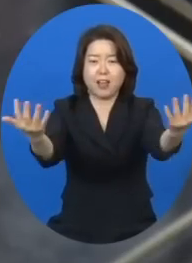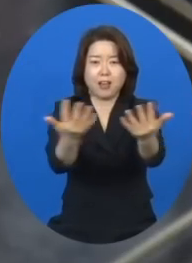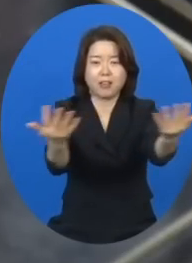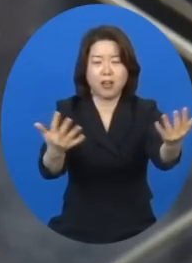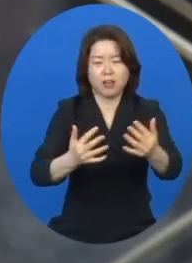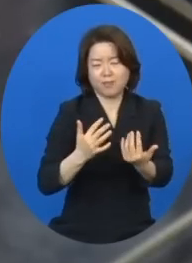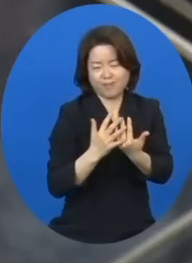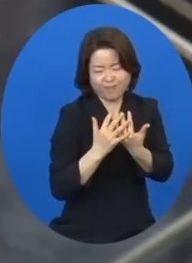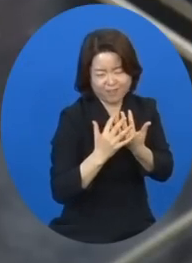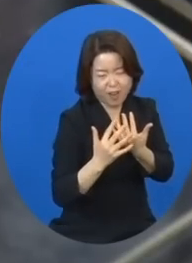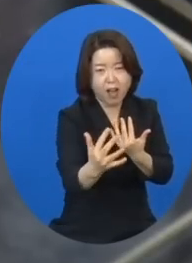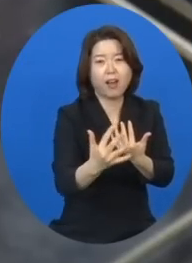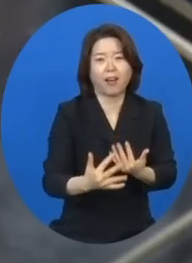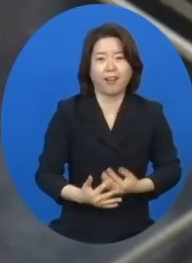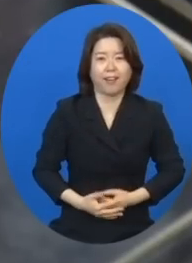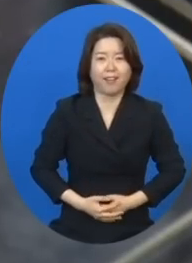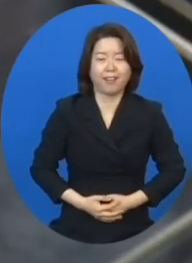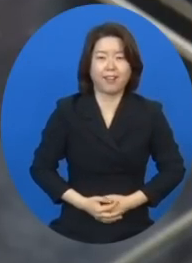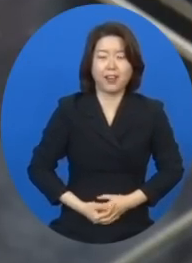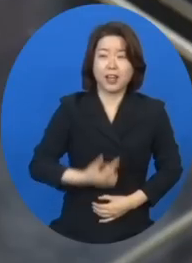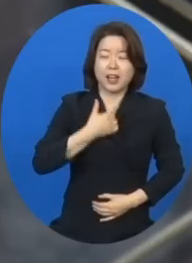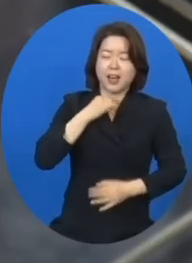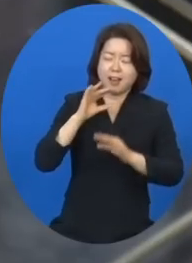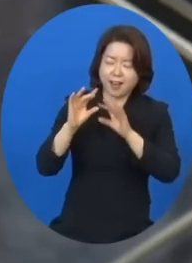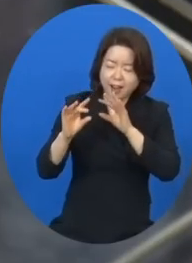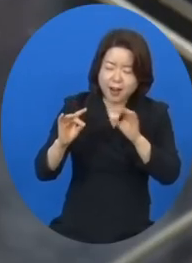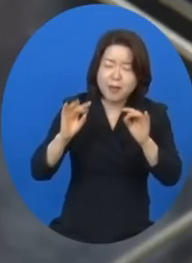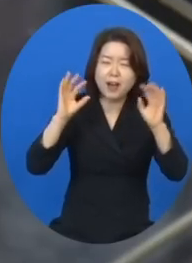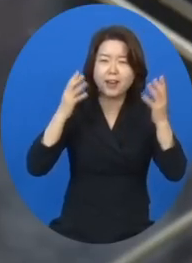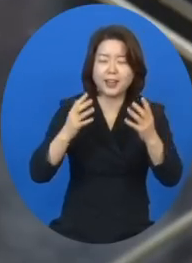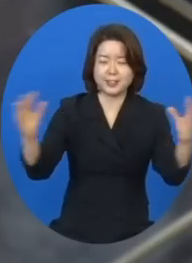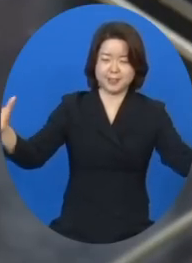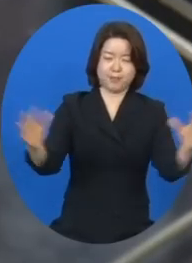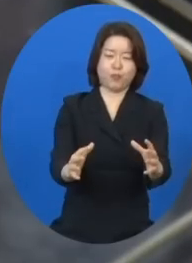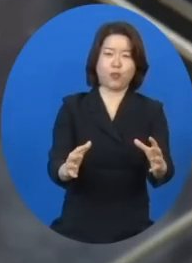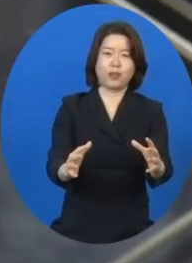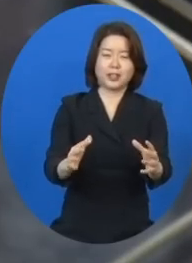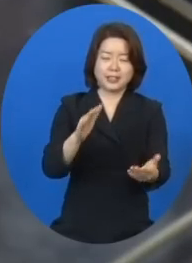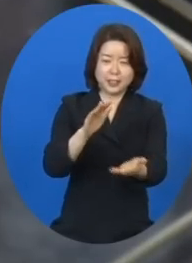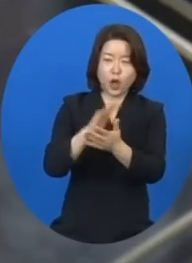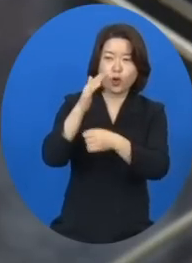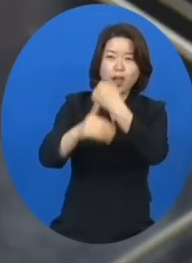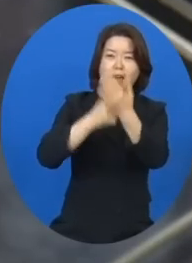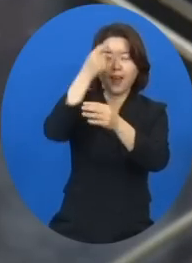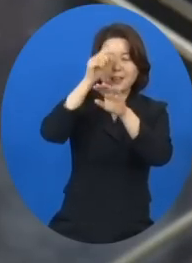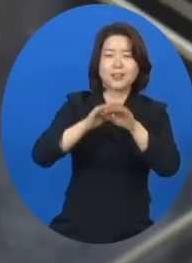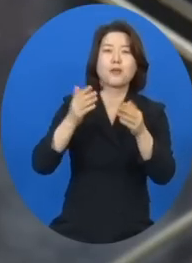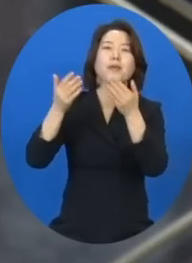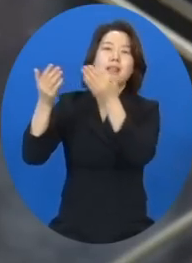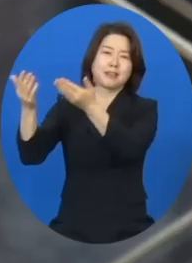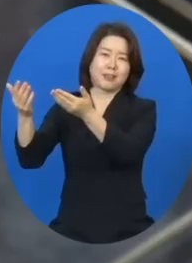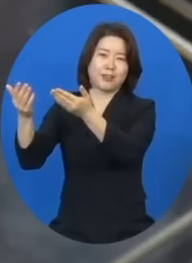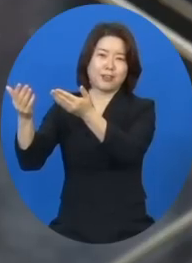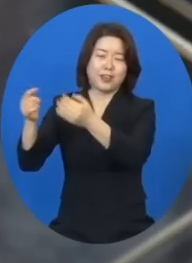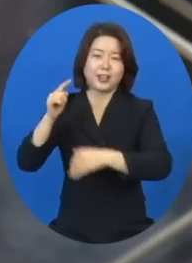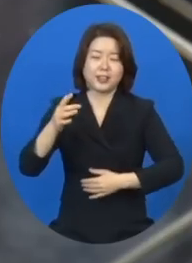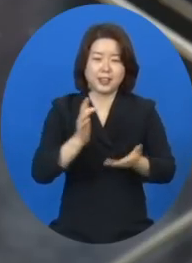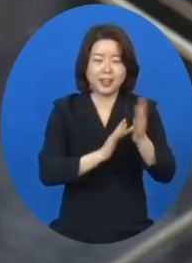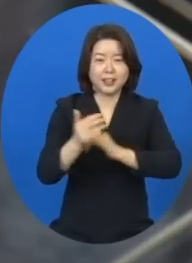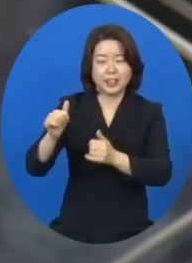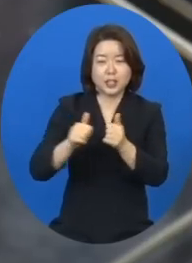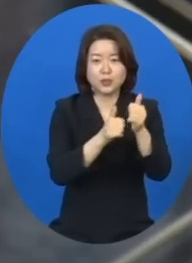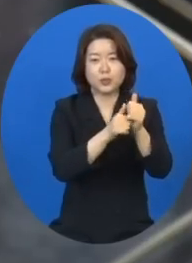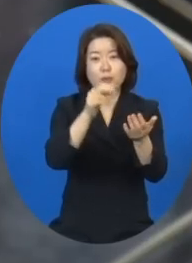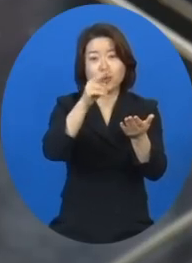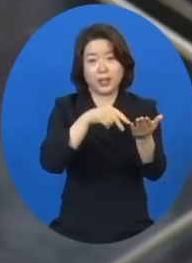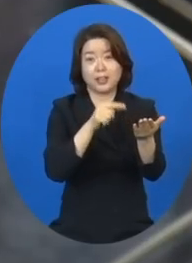예배드리고 그랬습니다. 갈망하는 이들이 정말 모여서 뜨겁게 하나님을 예배했어요. 그날 제 예수동행 일기의 일부를